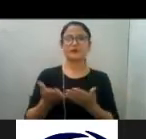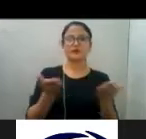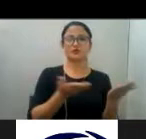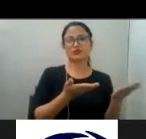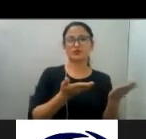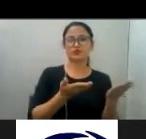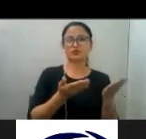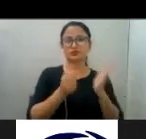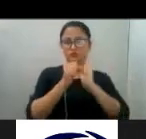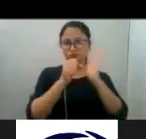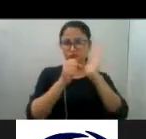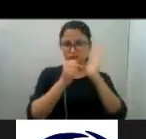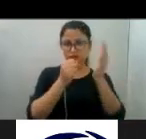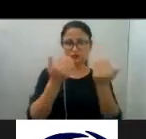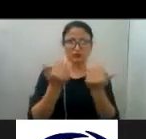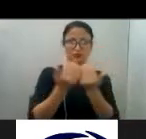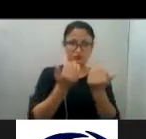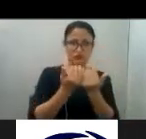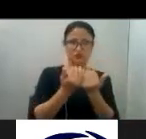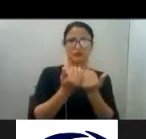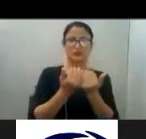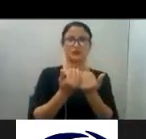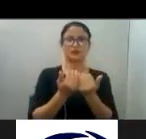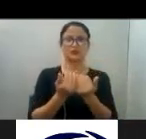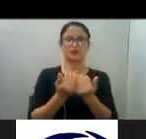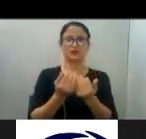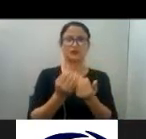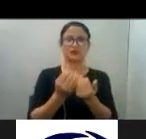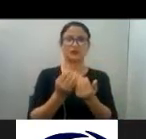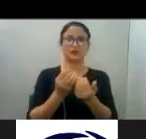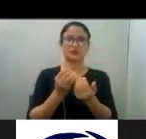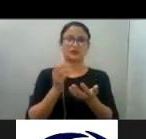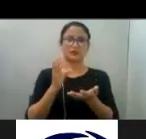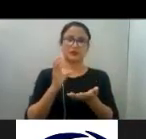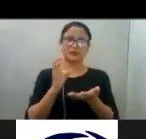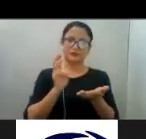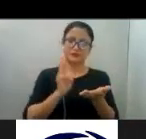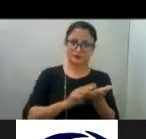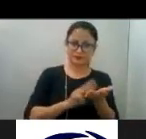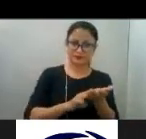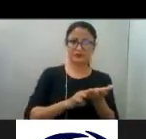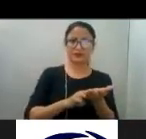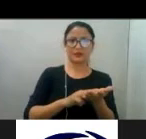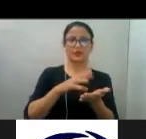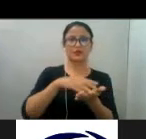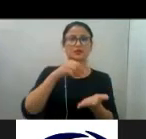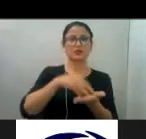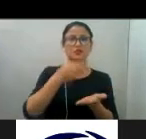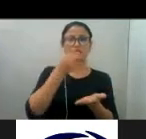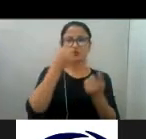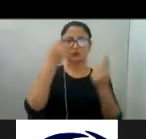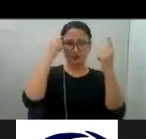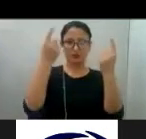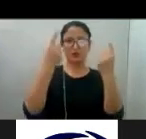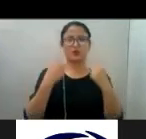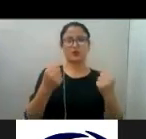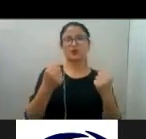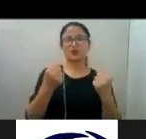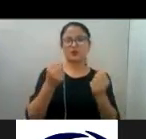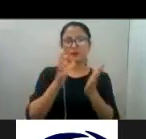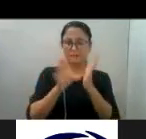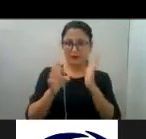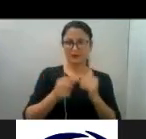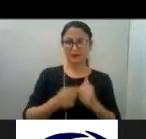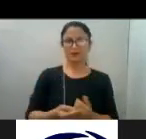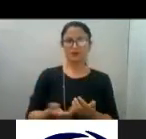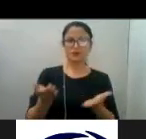हाम्रो रामलालजी, एक्जिक्युटिभ डिरेक्टर सेन्टर फर मेन्टल हेल्थ एन्ड काउन्सिलिङ नेपालको तर्फबाट